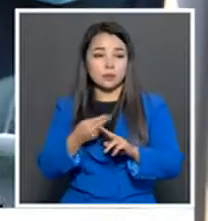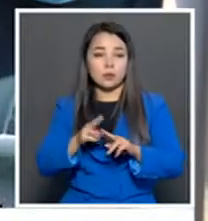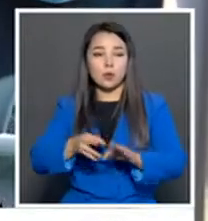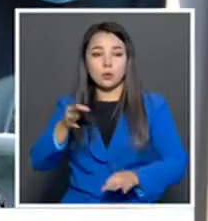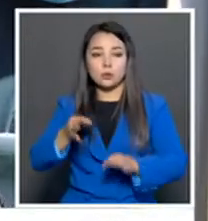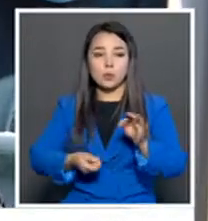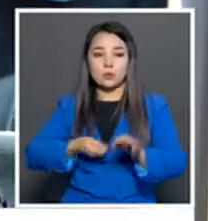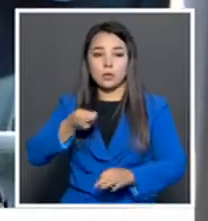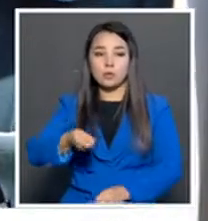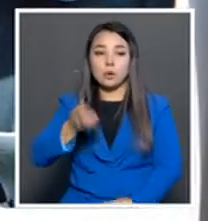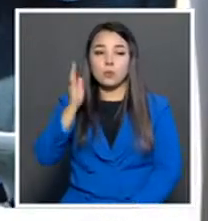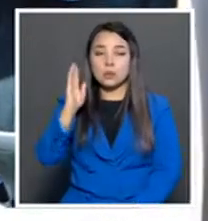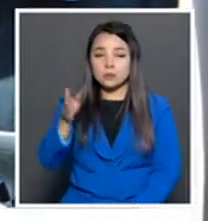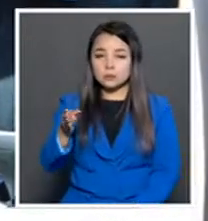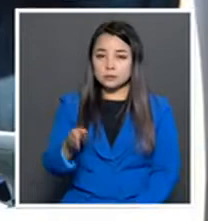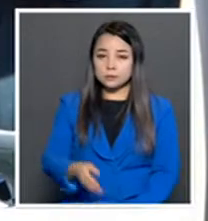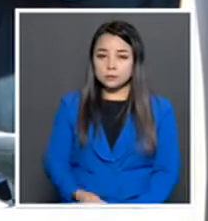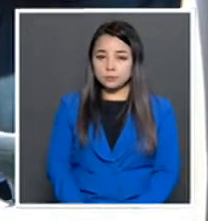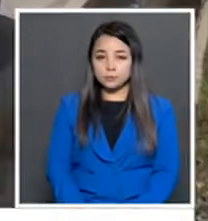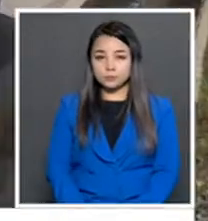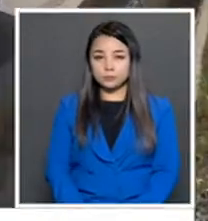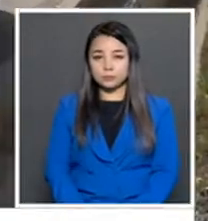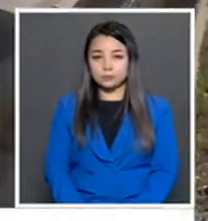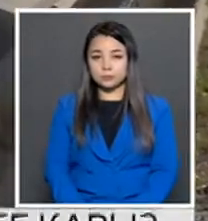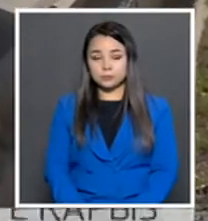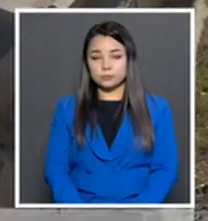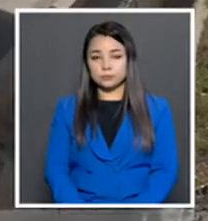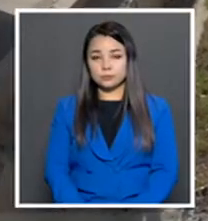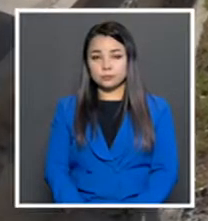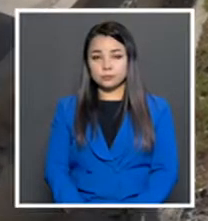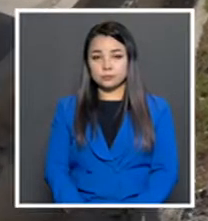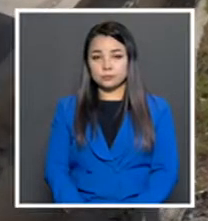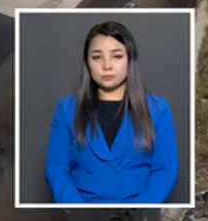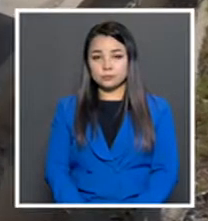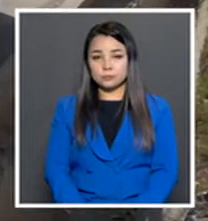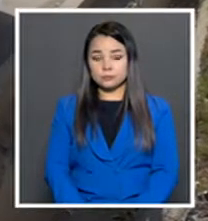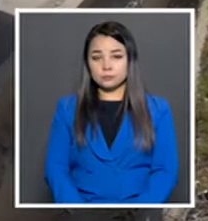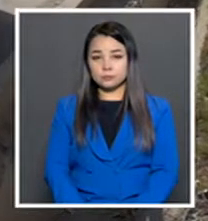сотқа жолданады. Шымкент қаласынан Ғани Қалмаханов, Нұрлан Нұрбек, Қазақстан ұлттық телеарнасы.